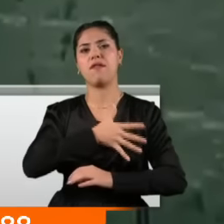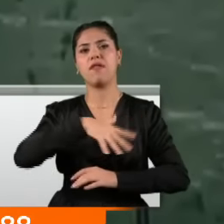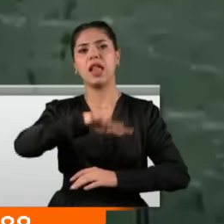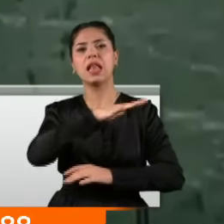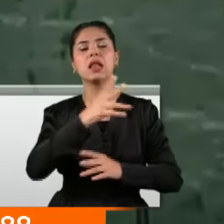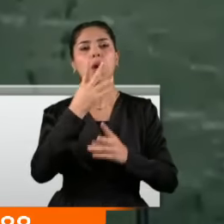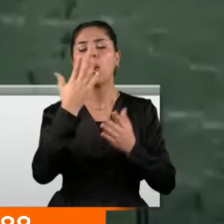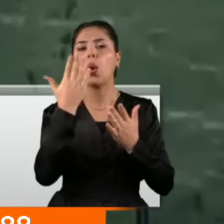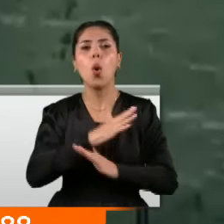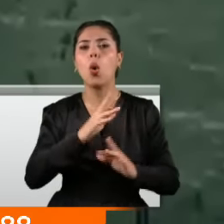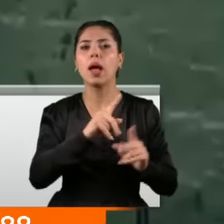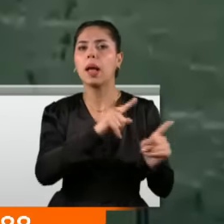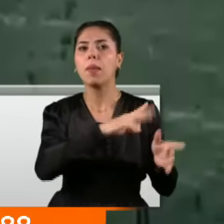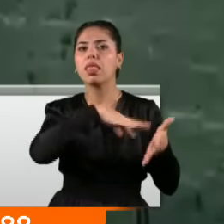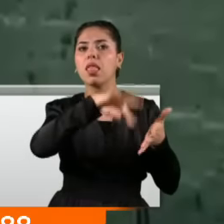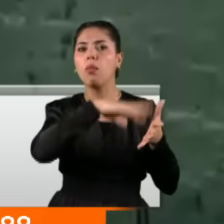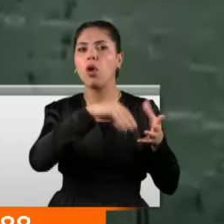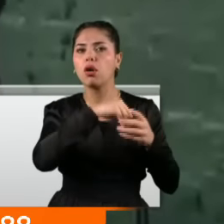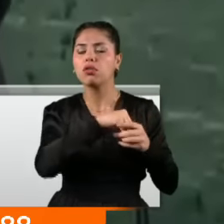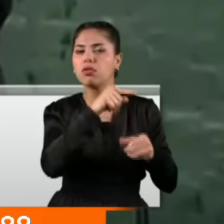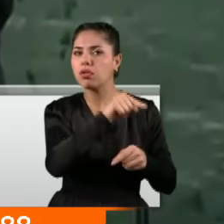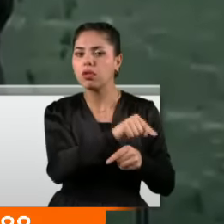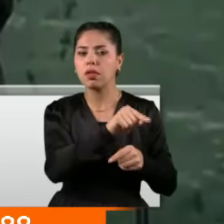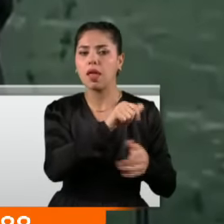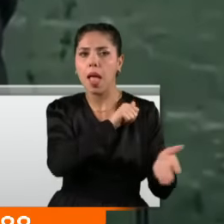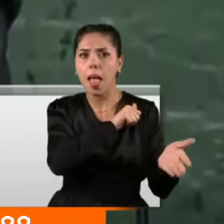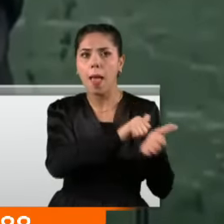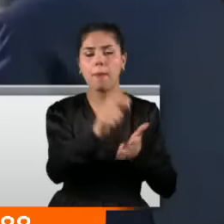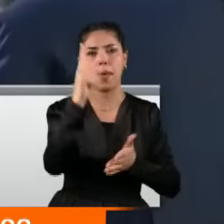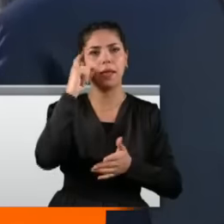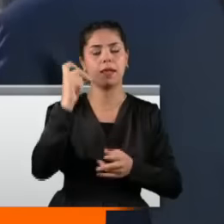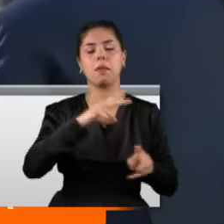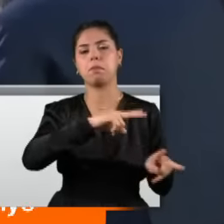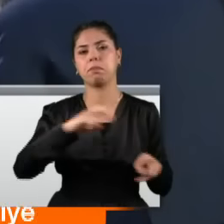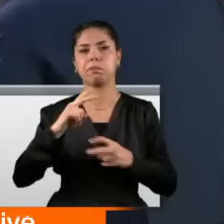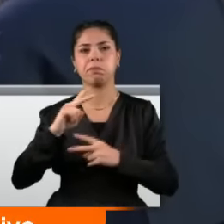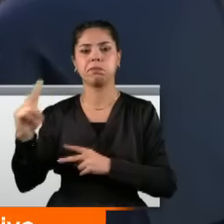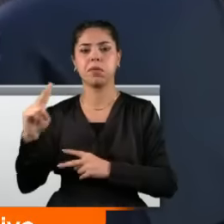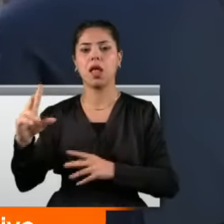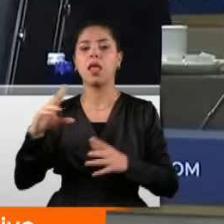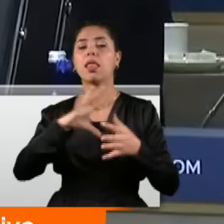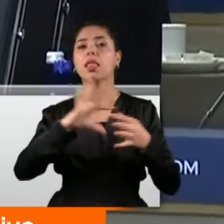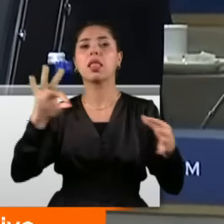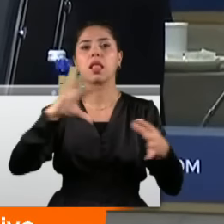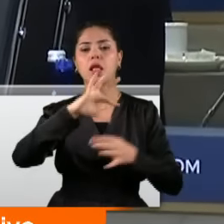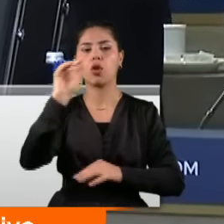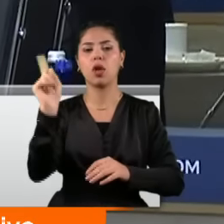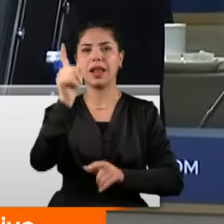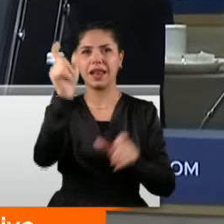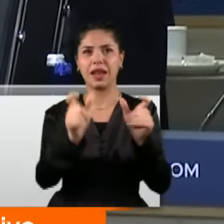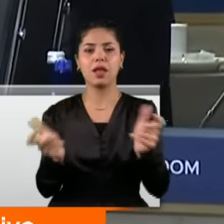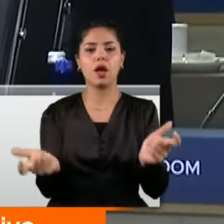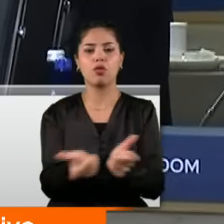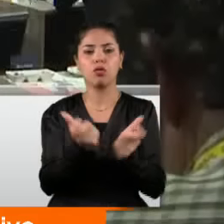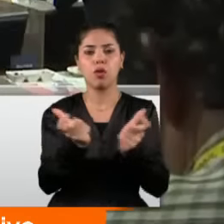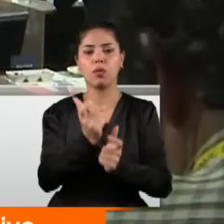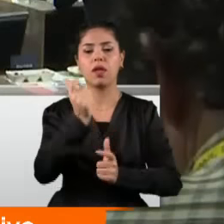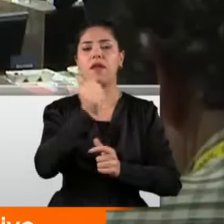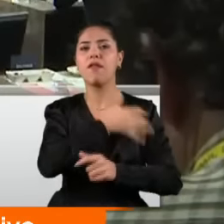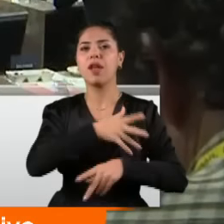yok, neredeyse tamamına yakını İsrail. NATO liderler zirvesine ise Filistin meselesine kalıcı